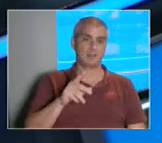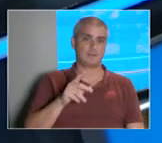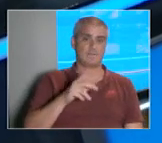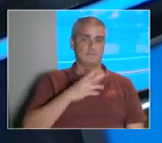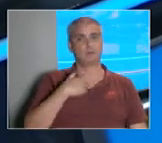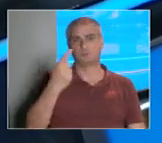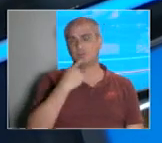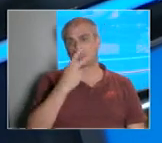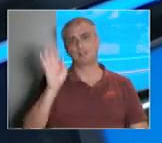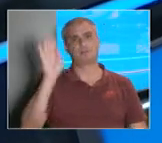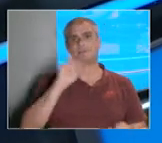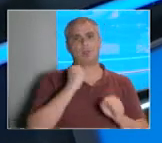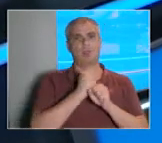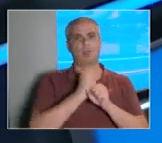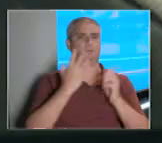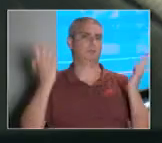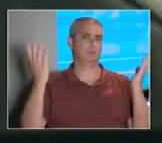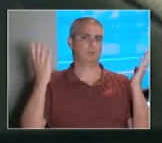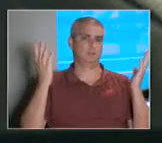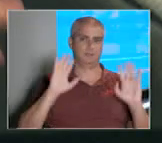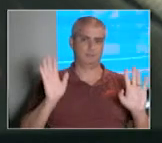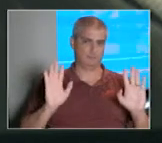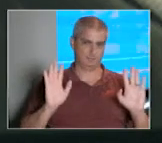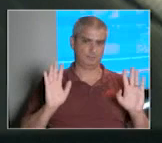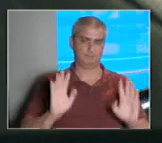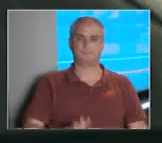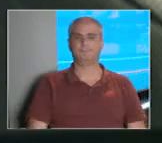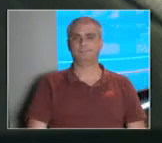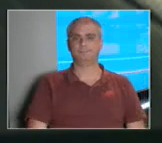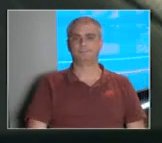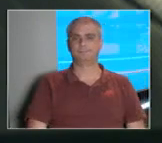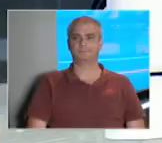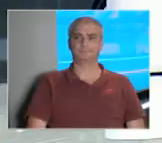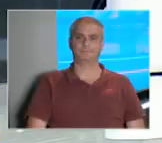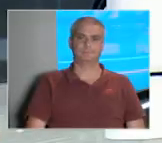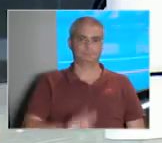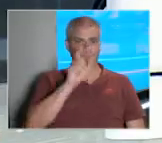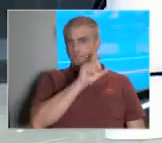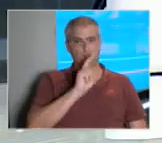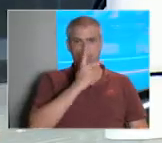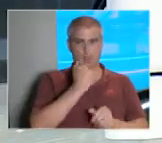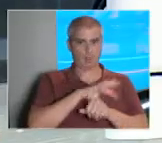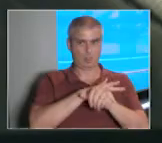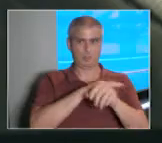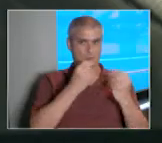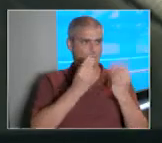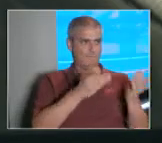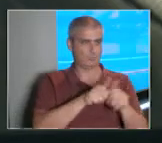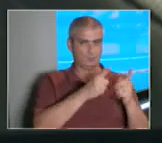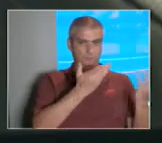והוא רוצה שאתה תגיד שנתניהו לא עושה, אסור לדבר. לא, אבל זה מפריך את הטענה שראשו במשפט. אדם שראשו במשפט לא יכול לנהל כזאת מערכה.